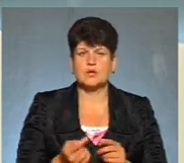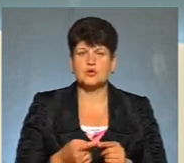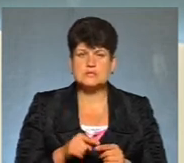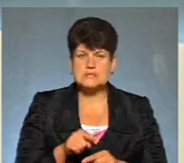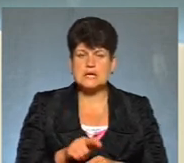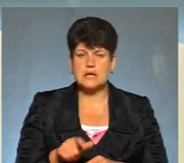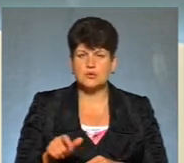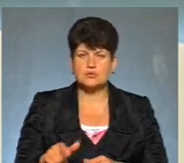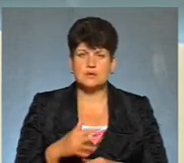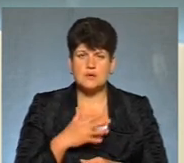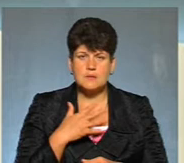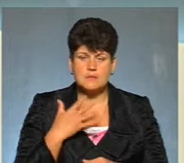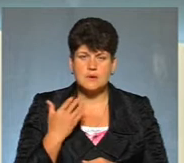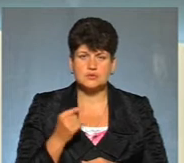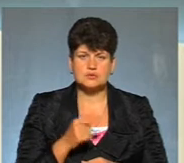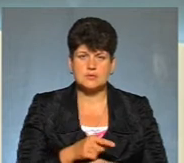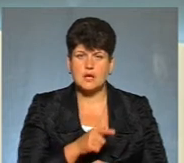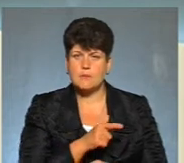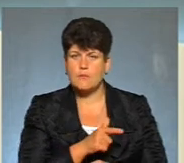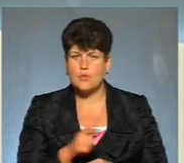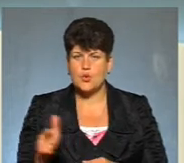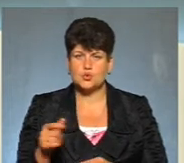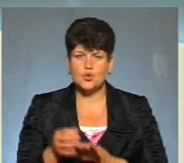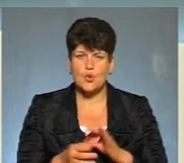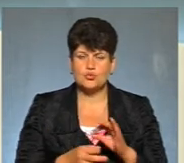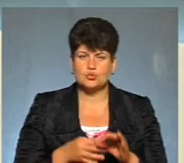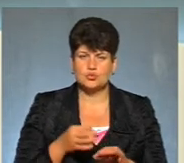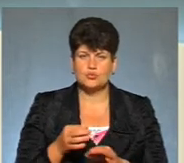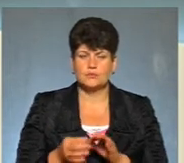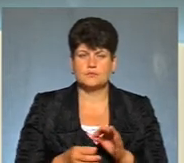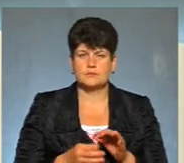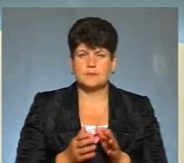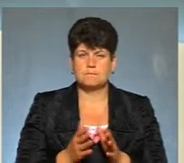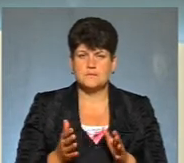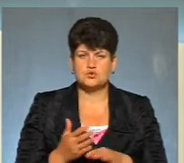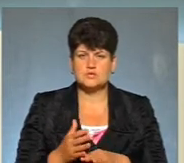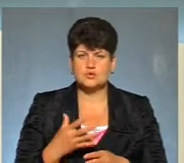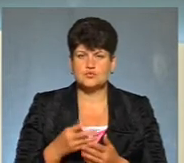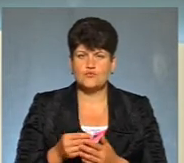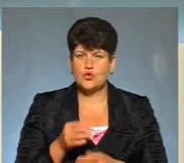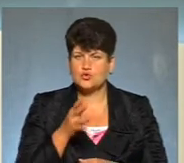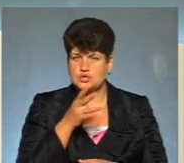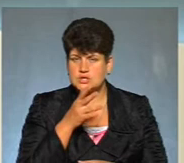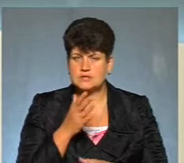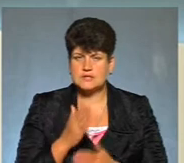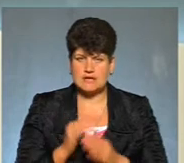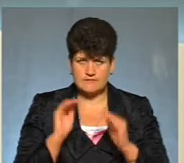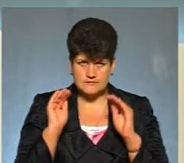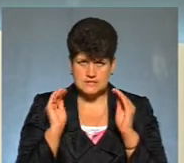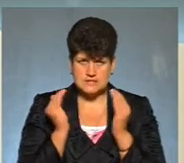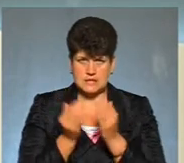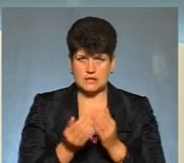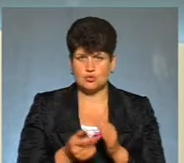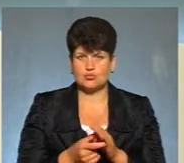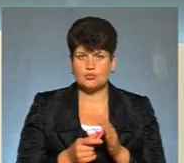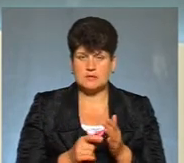які багато з них протягом доби знаходяться більшу частину свого часу в закритому приміщенні.